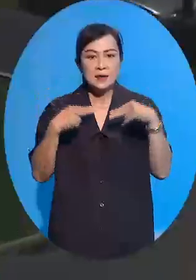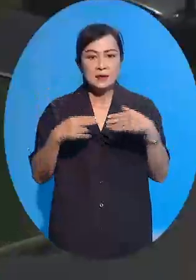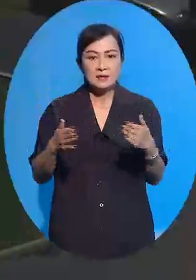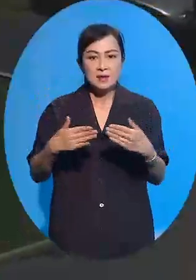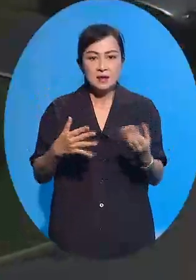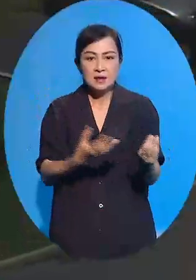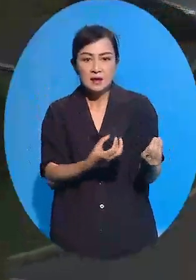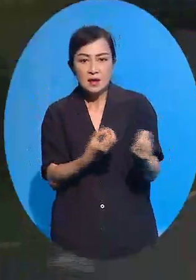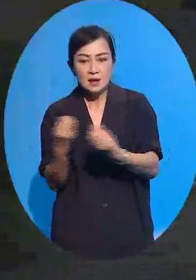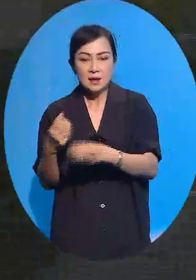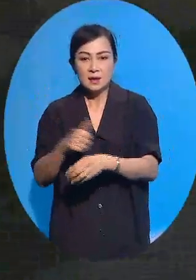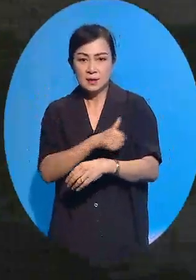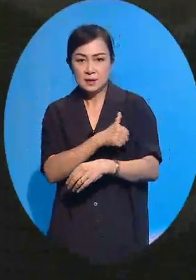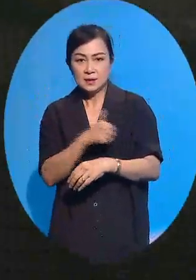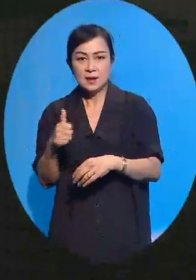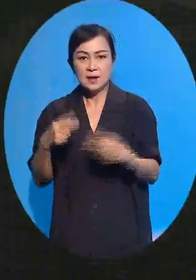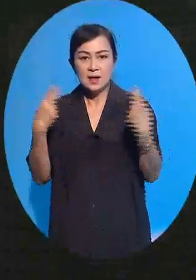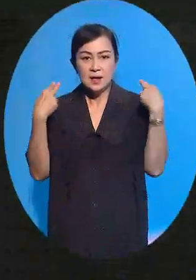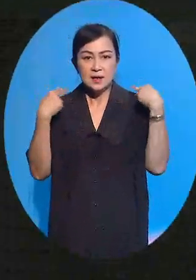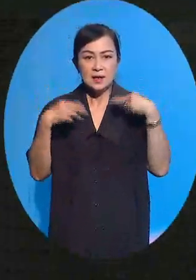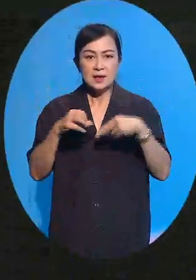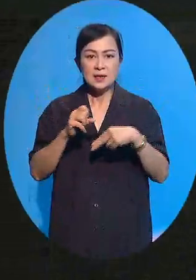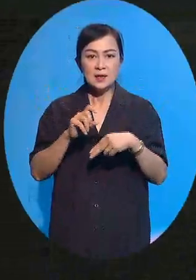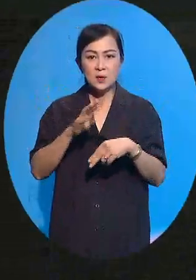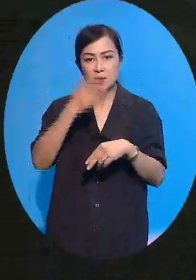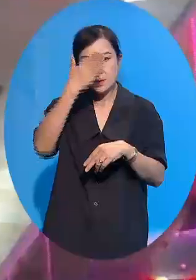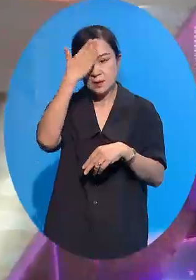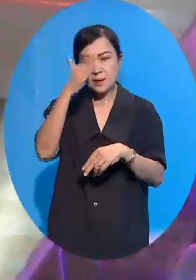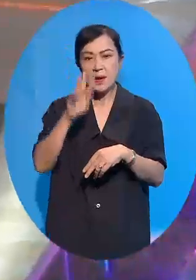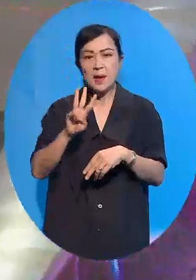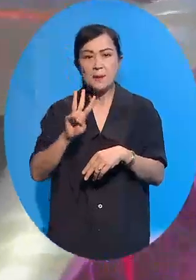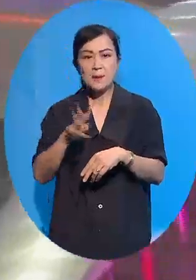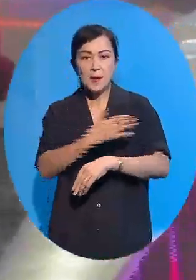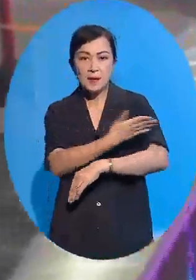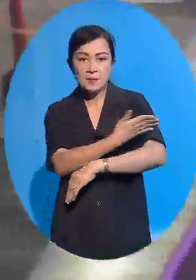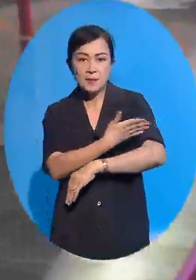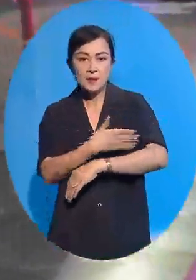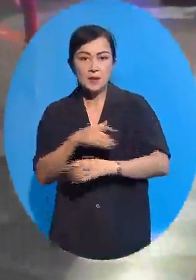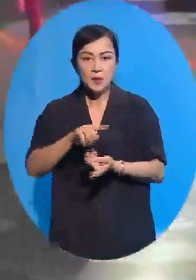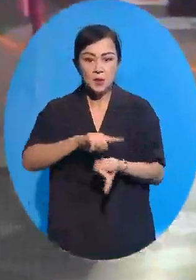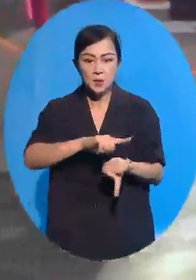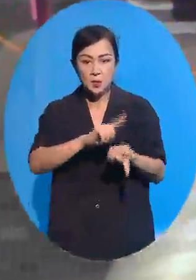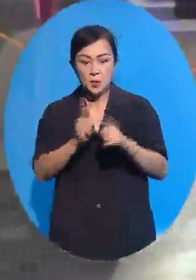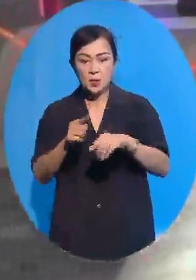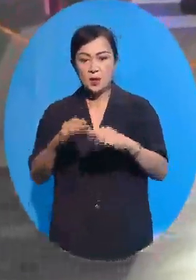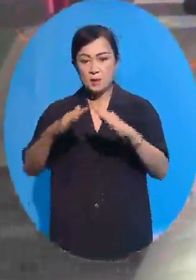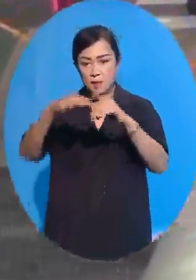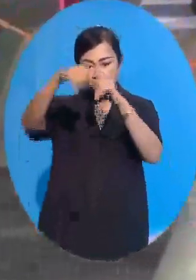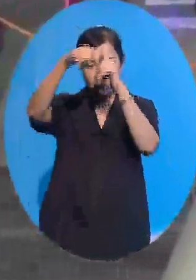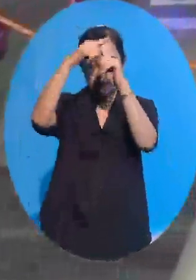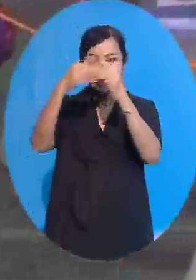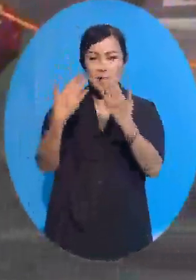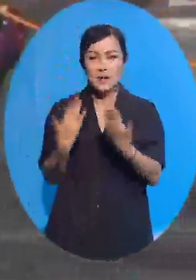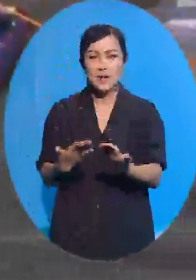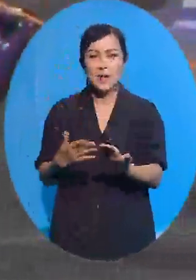nhanh chóng sơ tán người dân. Cảnh sát bang Delaware cho biết 3 nạn nhân bị thương đã được chuyển đến bệnh viện. Hiện tại không còn mối lo ngại nào